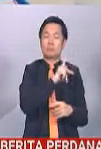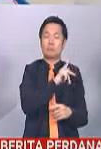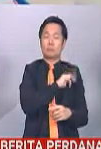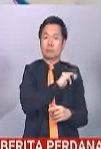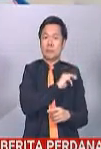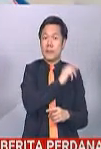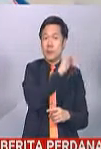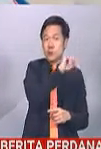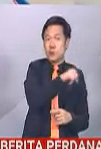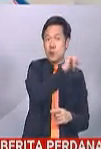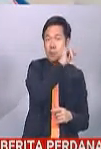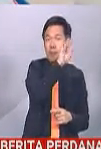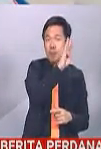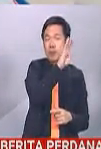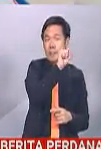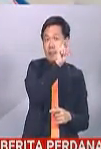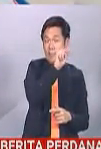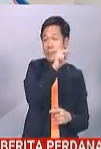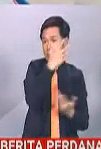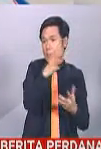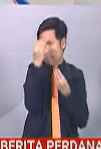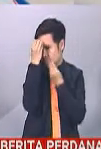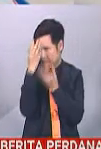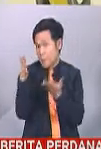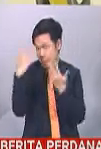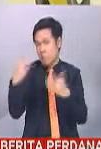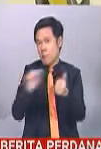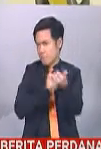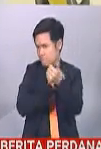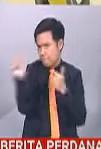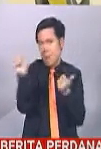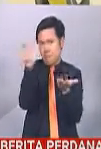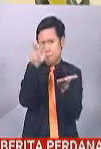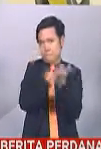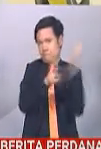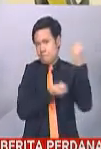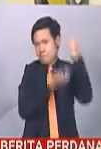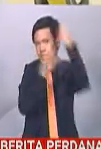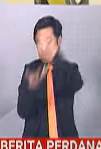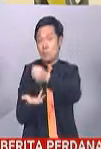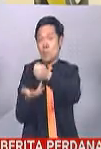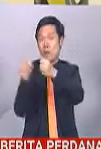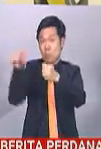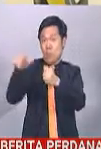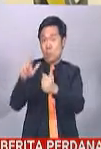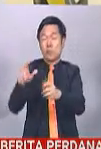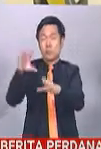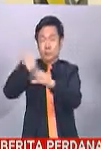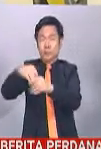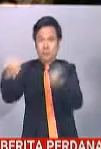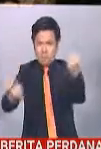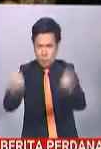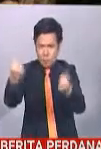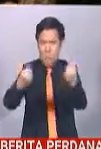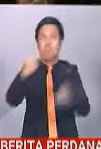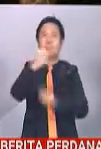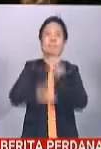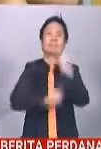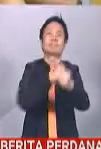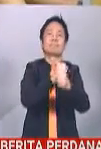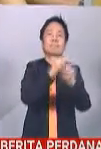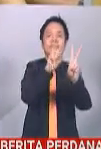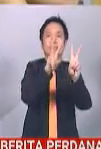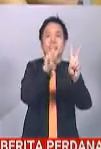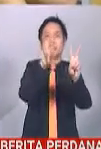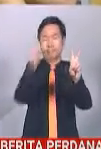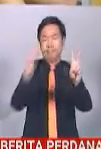Negara JBSN. Ia bagi membantu menampung kos perlumbaan beliau bagi perlumbaan Moto2 musim 2020. KBS